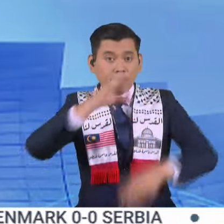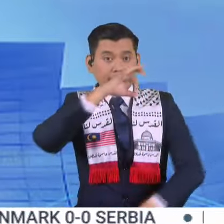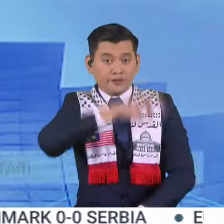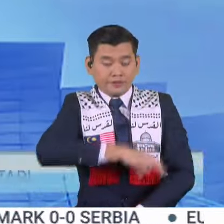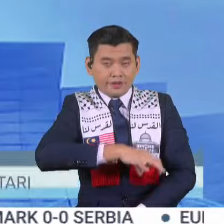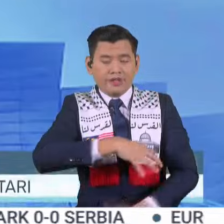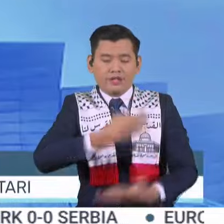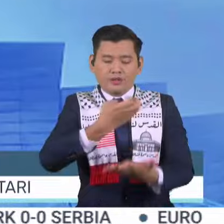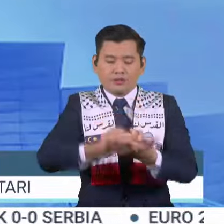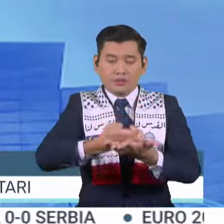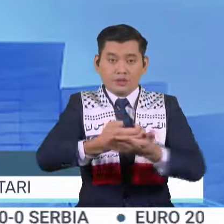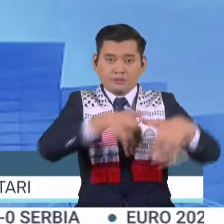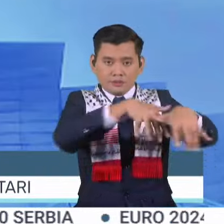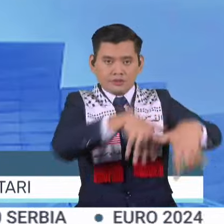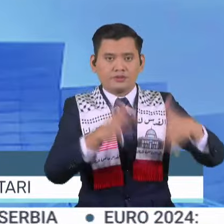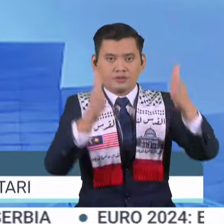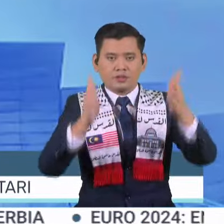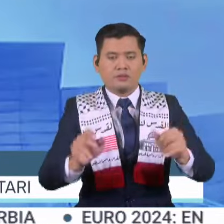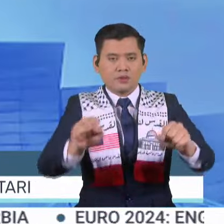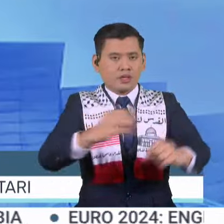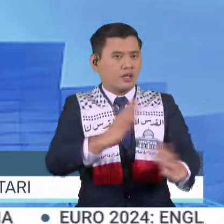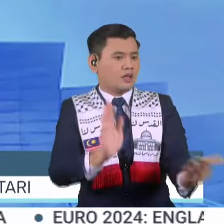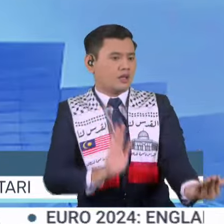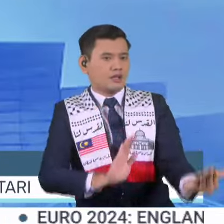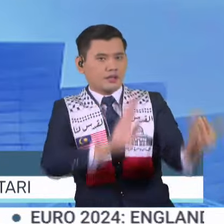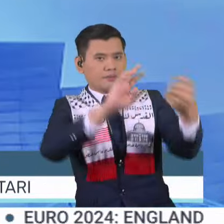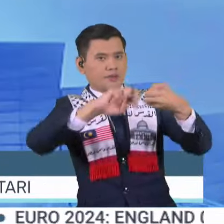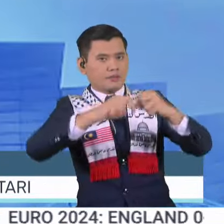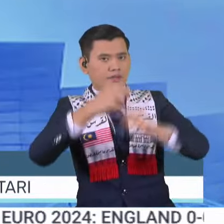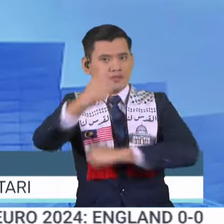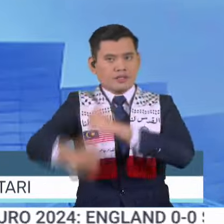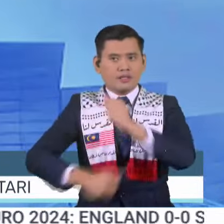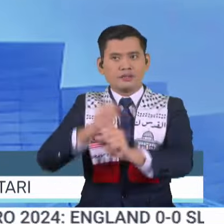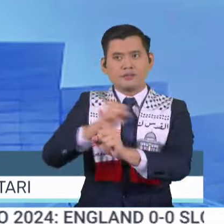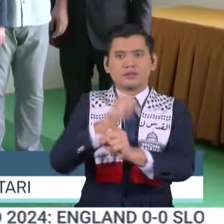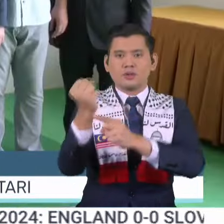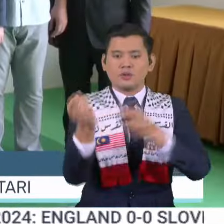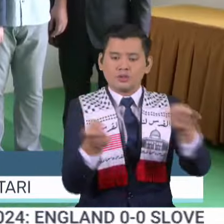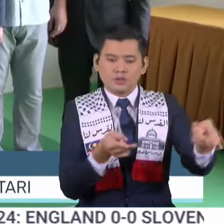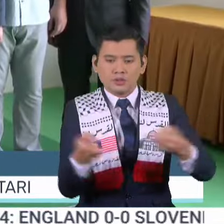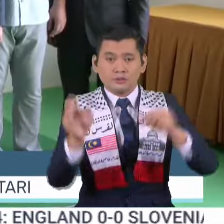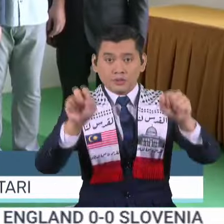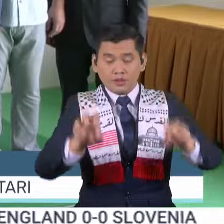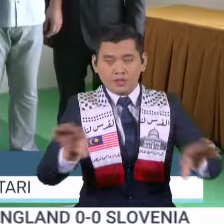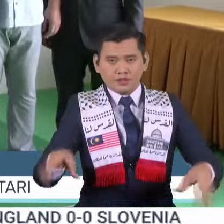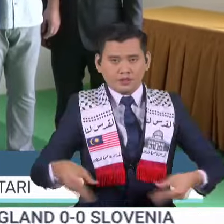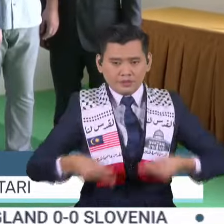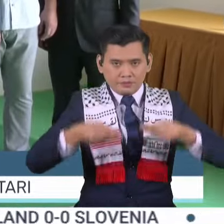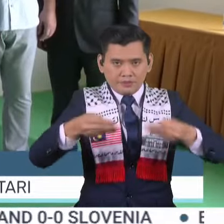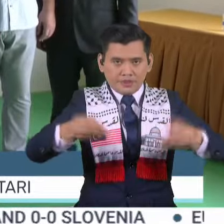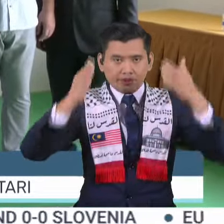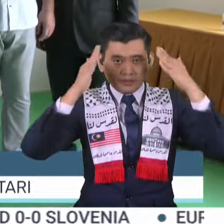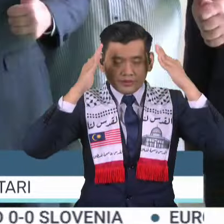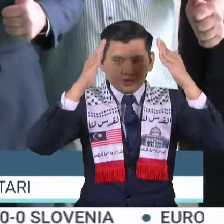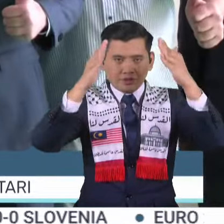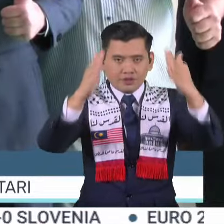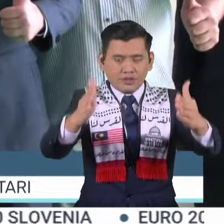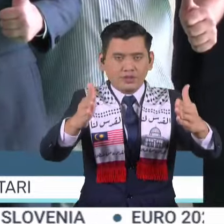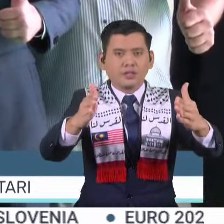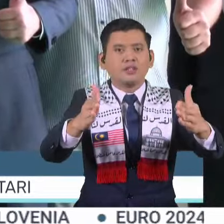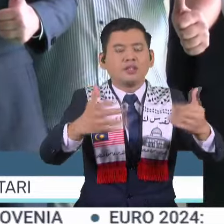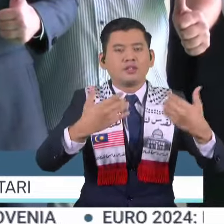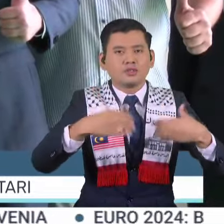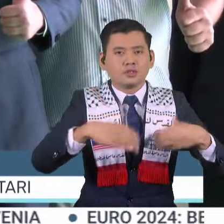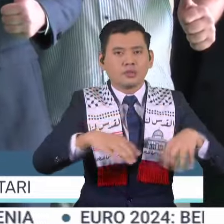petani, ia juga dapat menangani isu alam sekitar. Antara usaha yang boleh diberi tumpuan mengawetkan najis